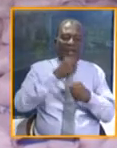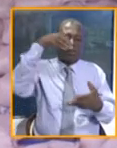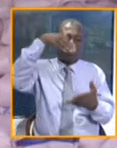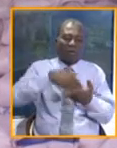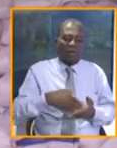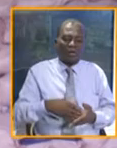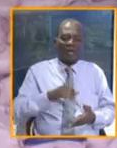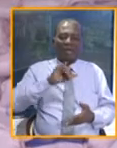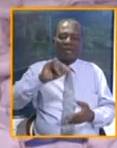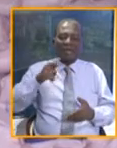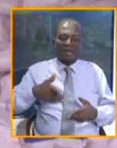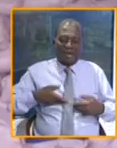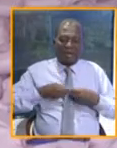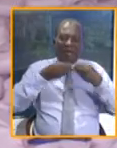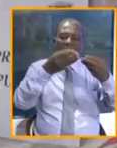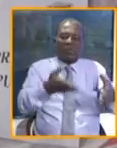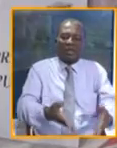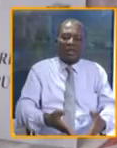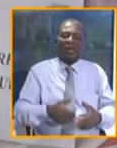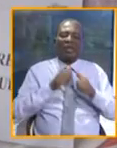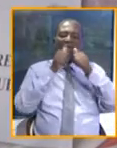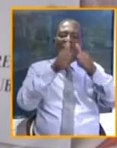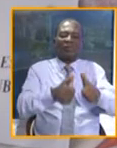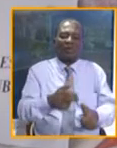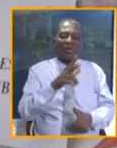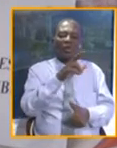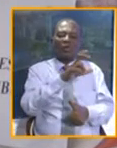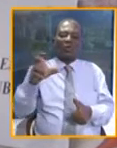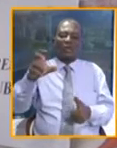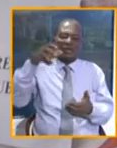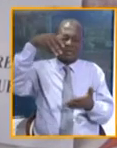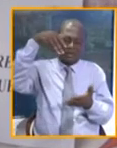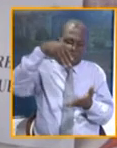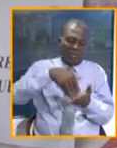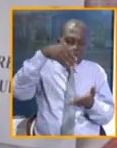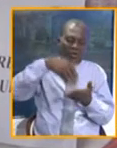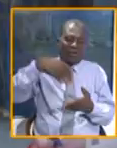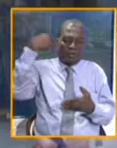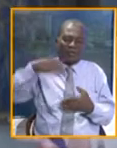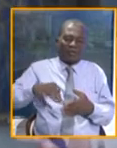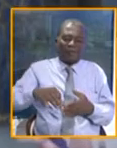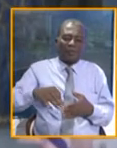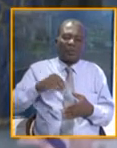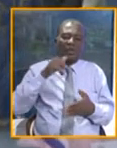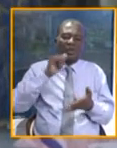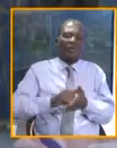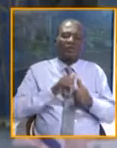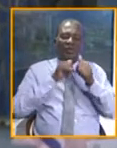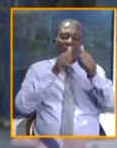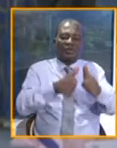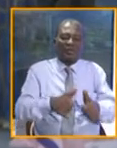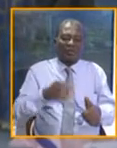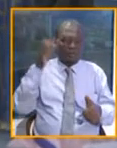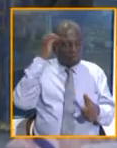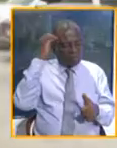d'Abidjan à travers un don en vivres de plus de 300 millions de francs CFA. Ce don du président de la République,